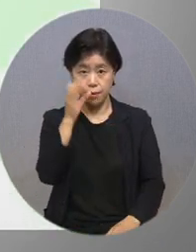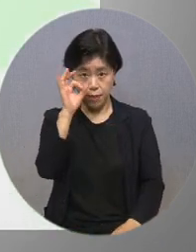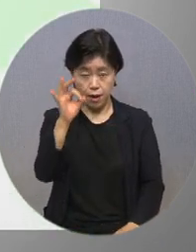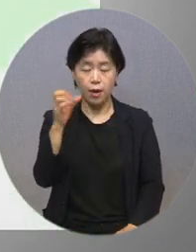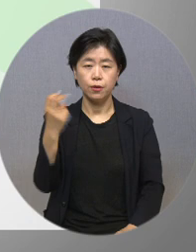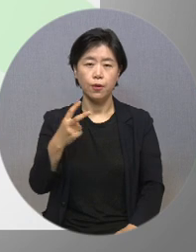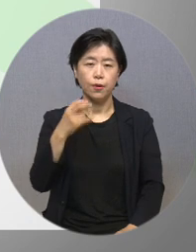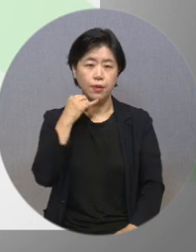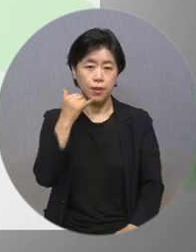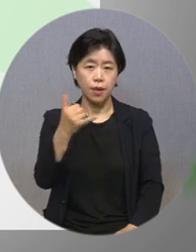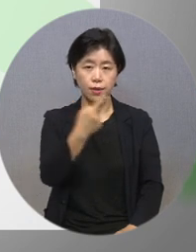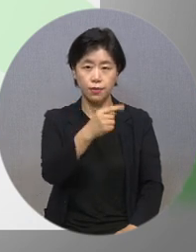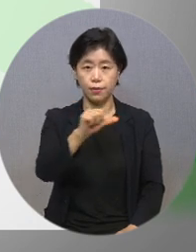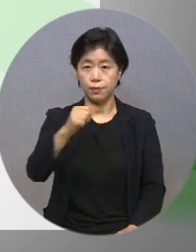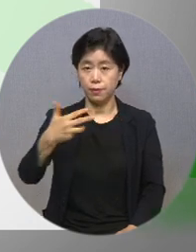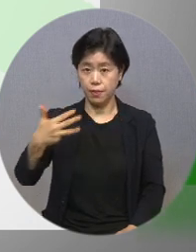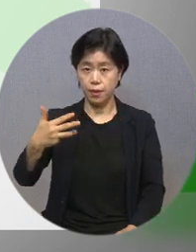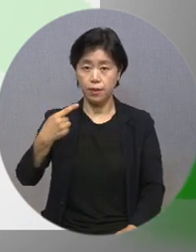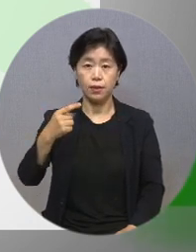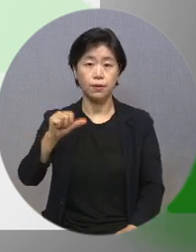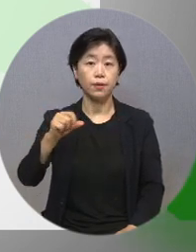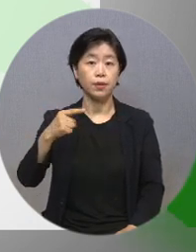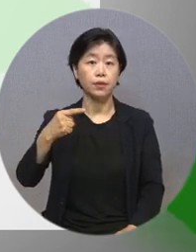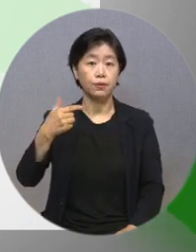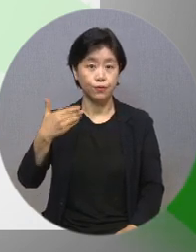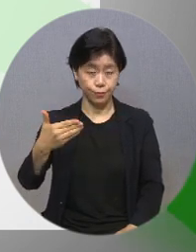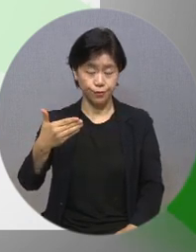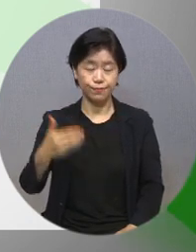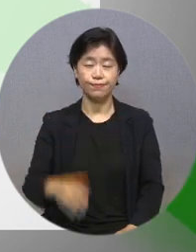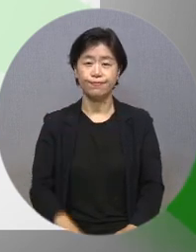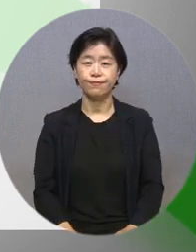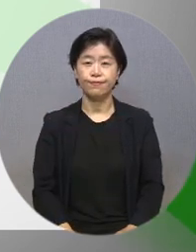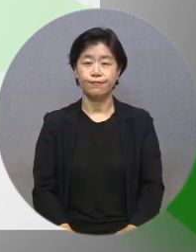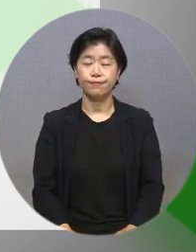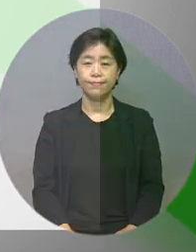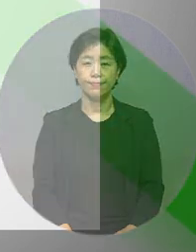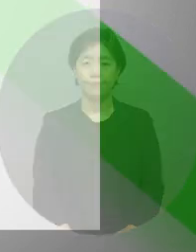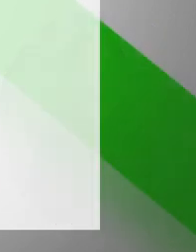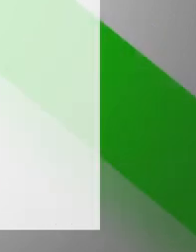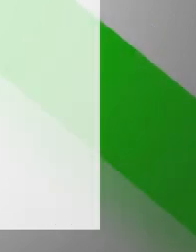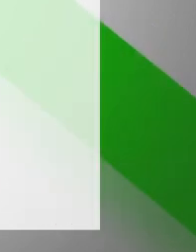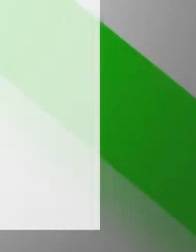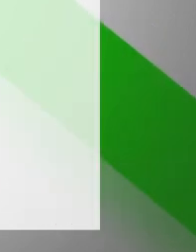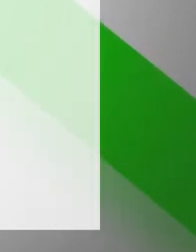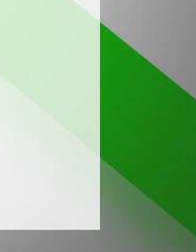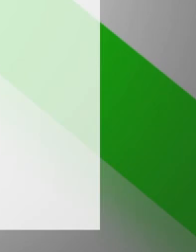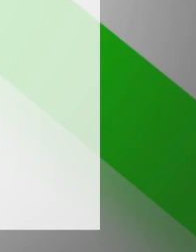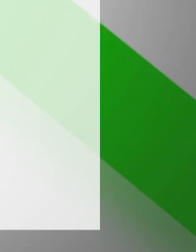국번 없이 1588-1519로 전화해서 각 담당지사에 문의하시기 바랍니다.